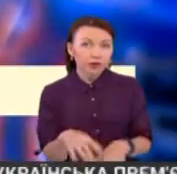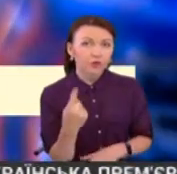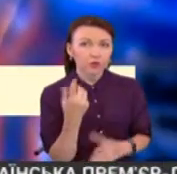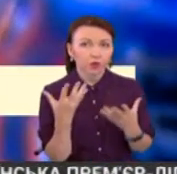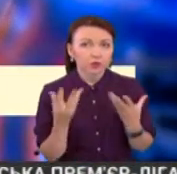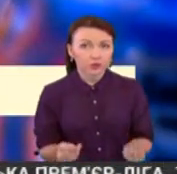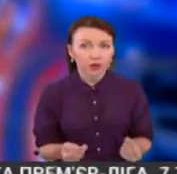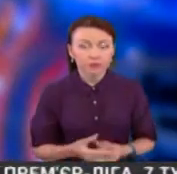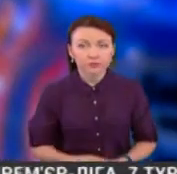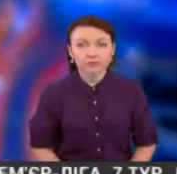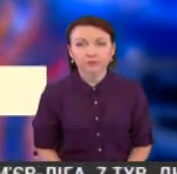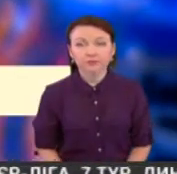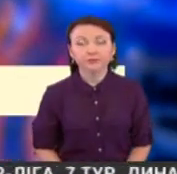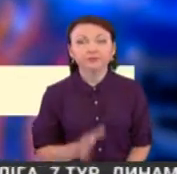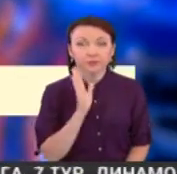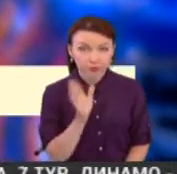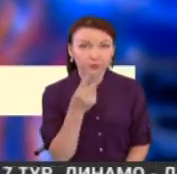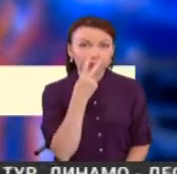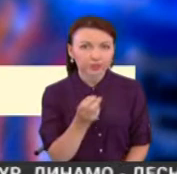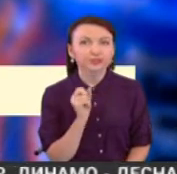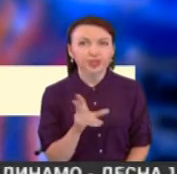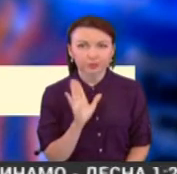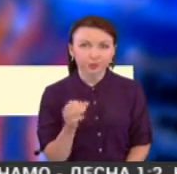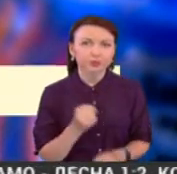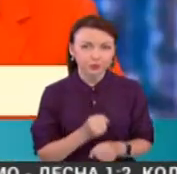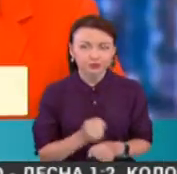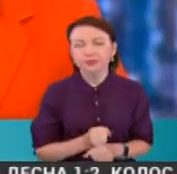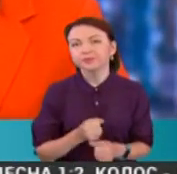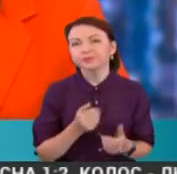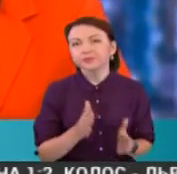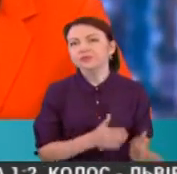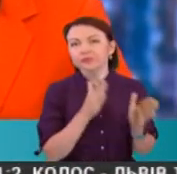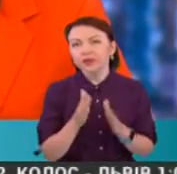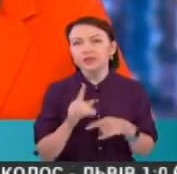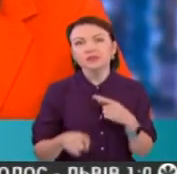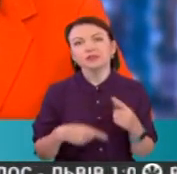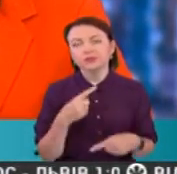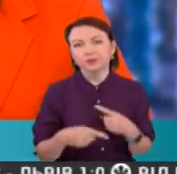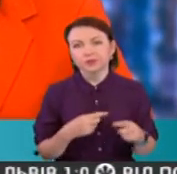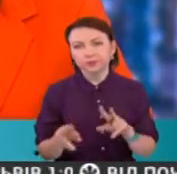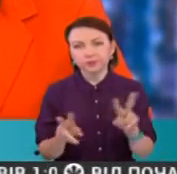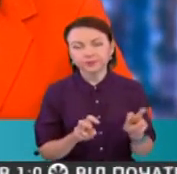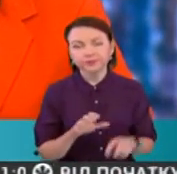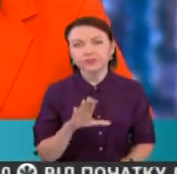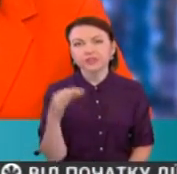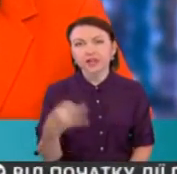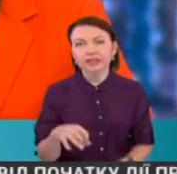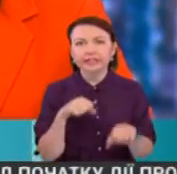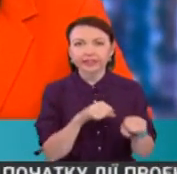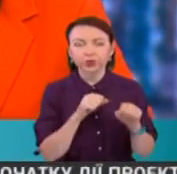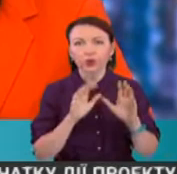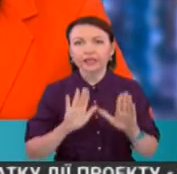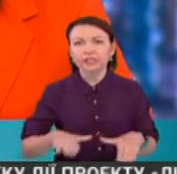дня. Будемо бачити, як будуть працювати. Рухаємося далі і будемо говорити про наступне. Про те, що Віталій Кличко